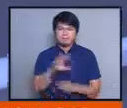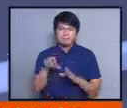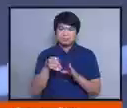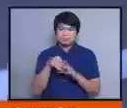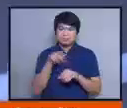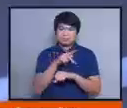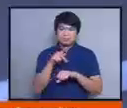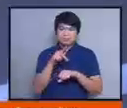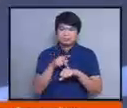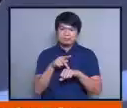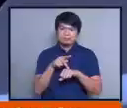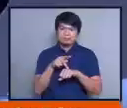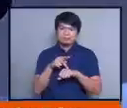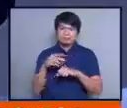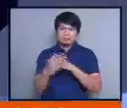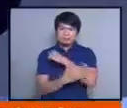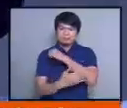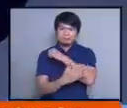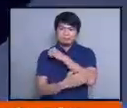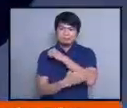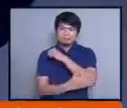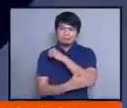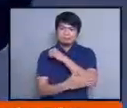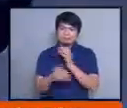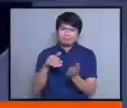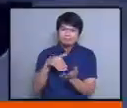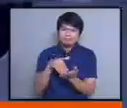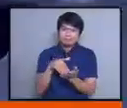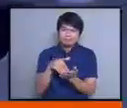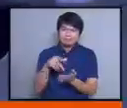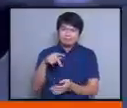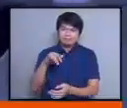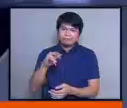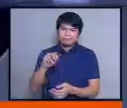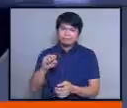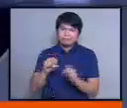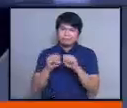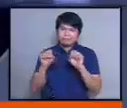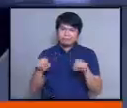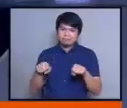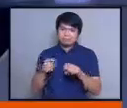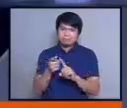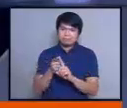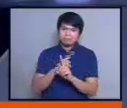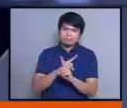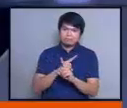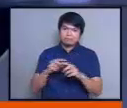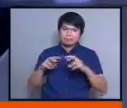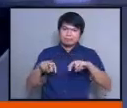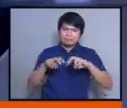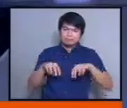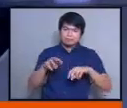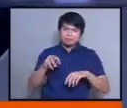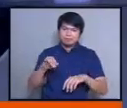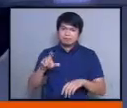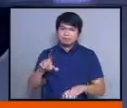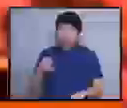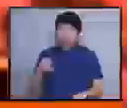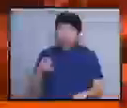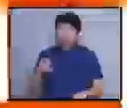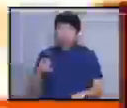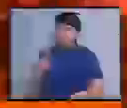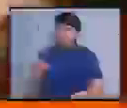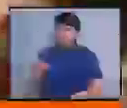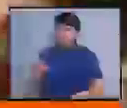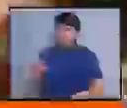Kabilang ang Pilipinas sa mga bansang may mahinang pension system ayon sa pag-aaral ng Melbourne Mercer.